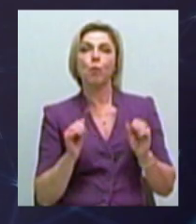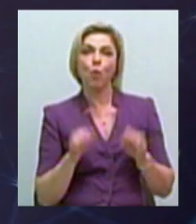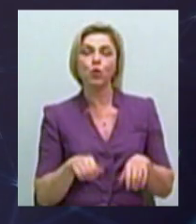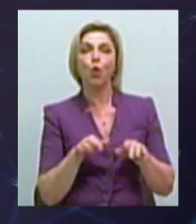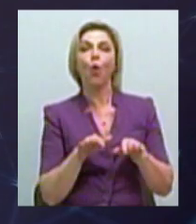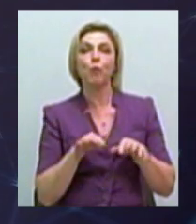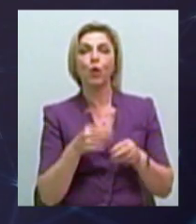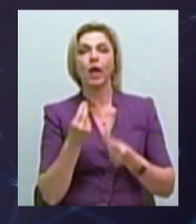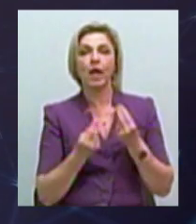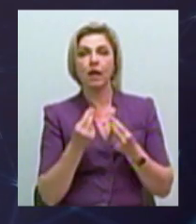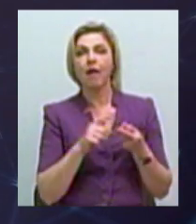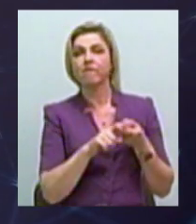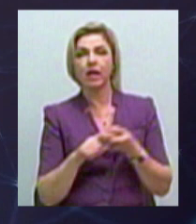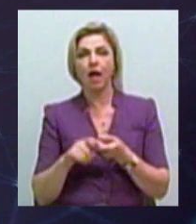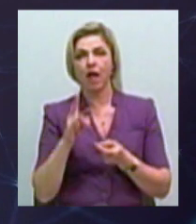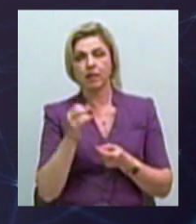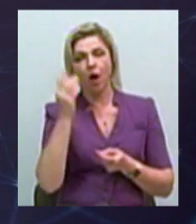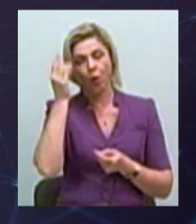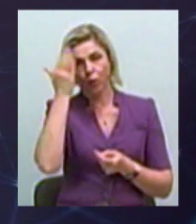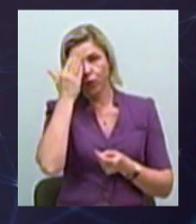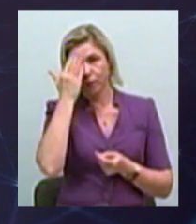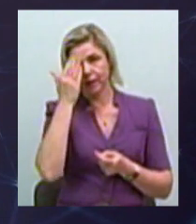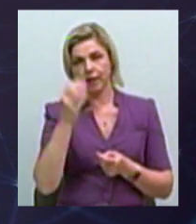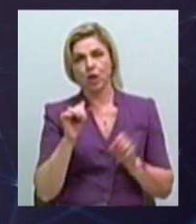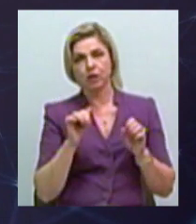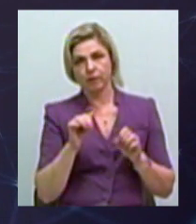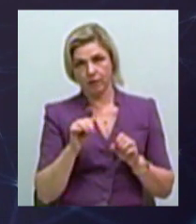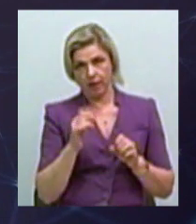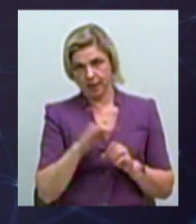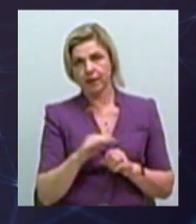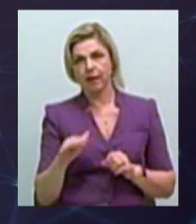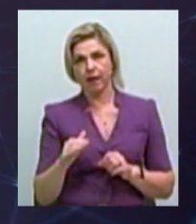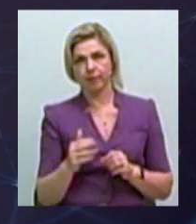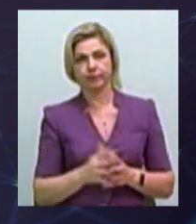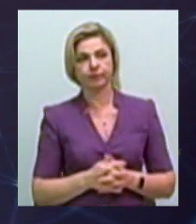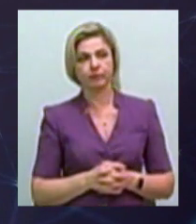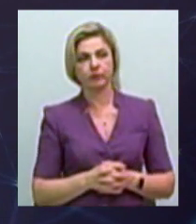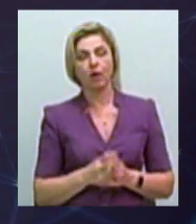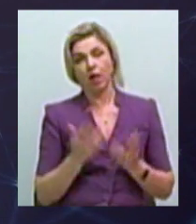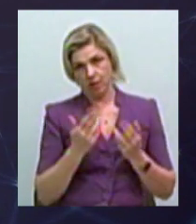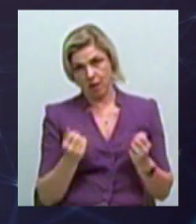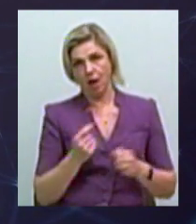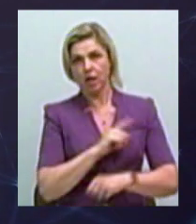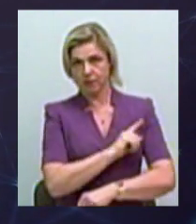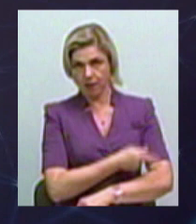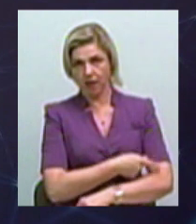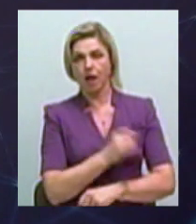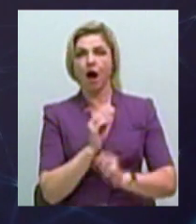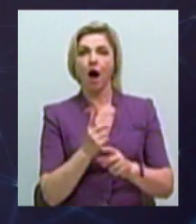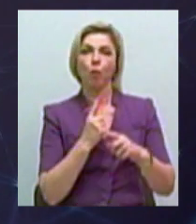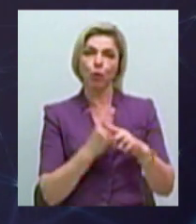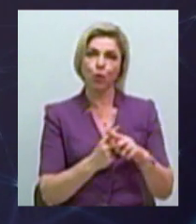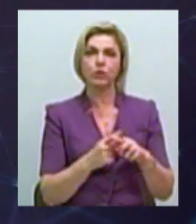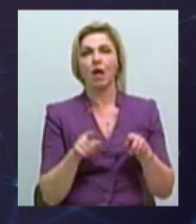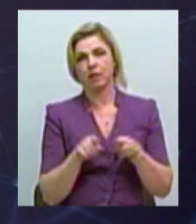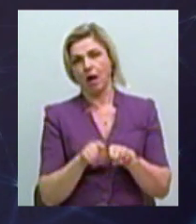комп'ютерні ігри впливати на розумову здібність дітей? Так, і дуже сильно, і як зі знаком «плюс», так і